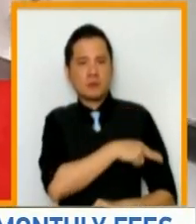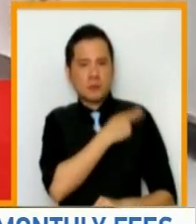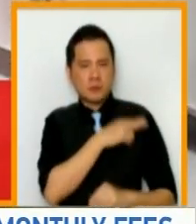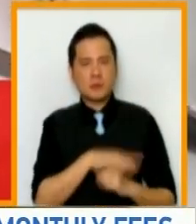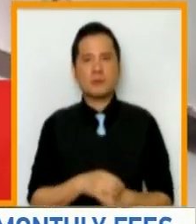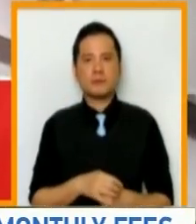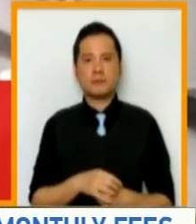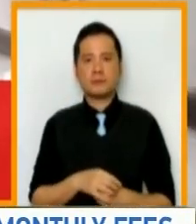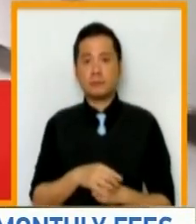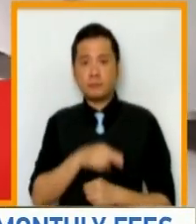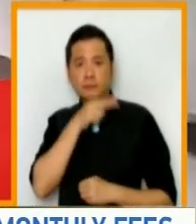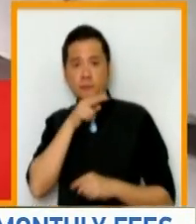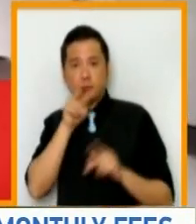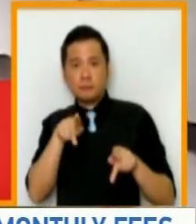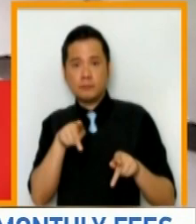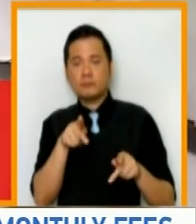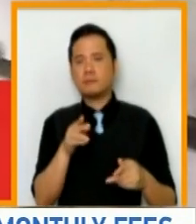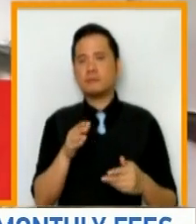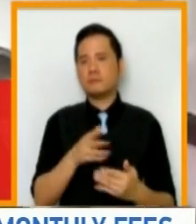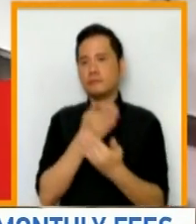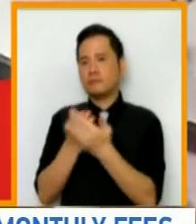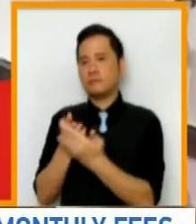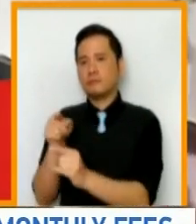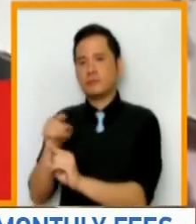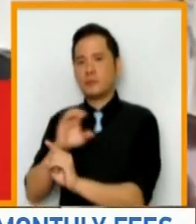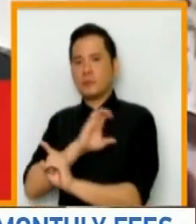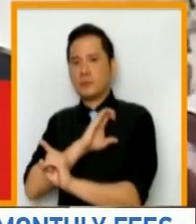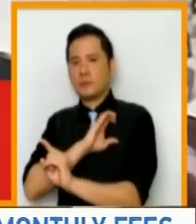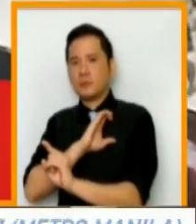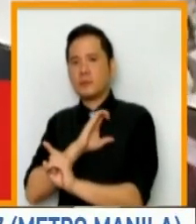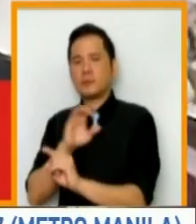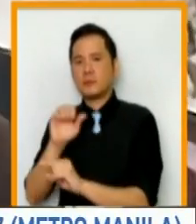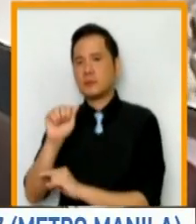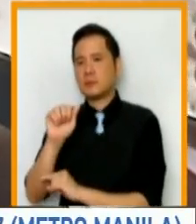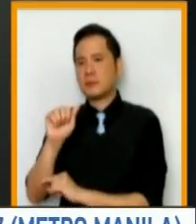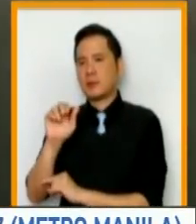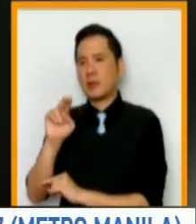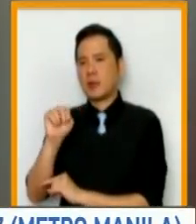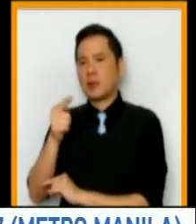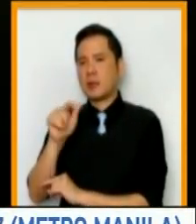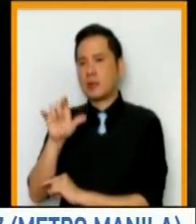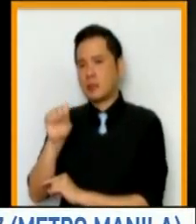sa Angeles City Police Station at ngayon naharap sa reklamong frustrated murder.